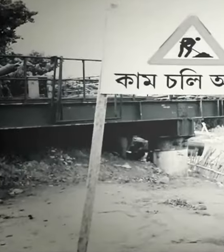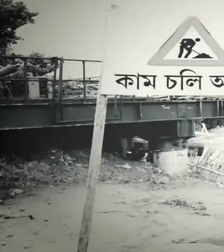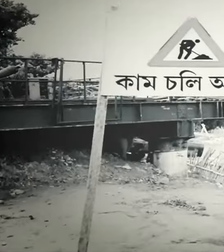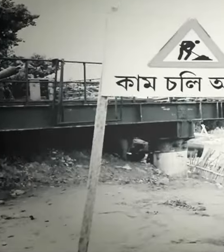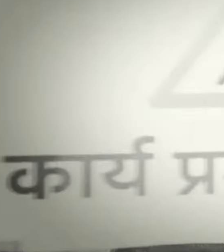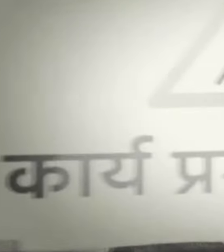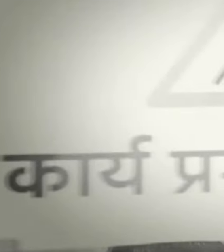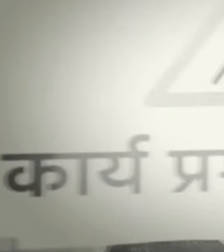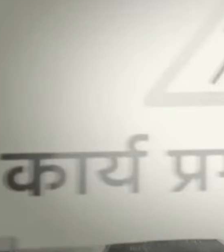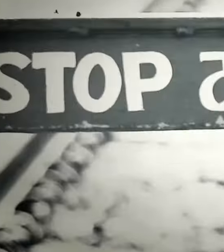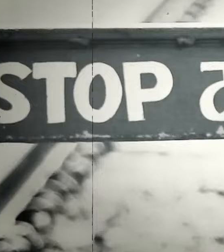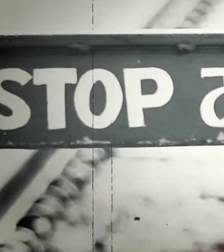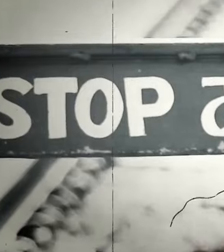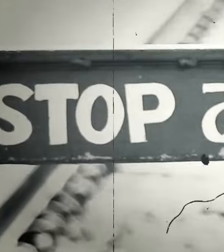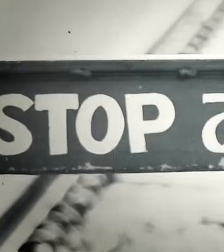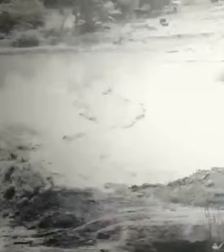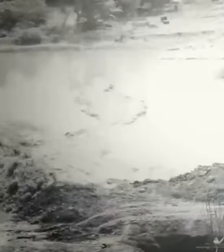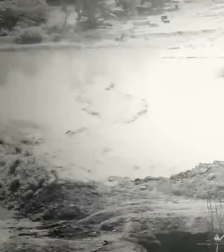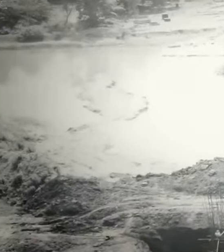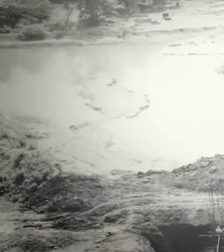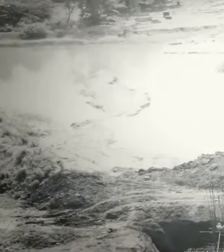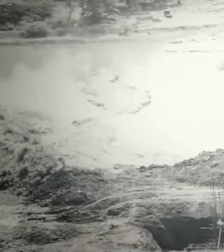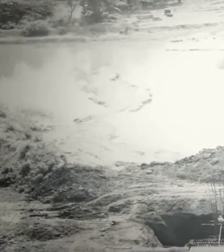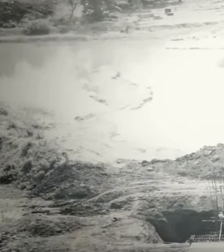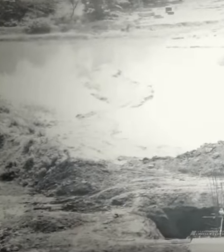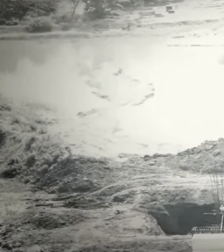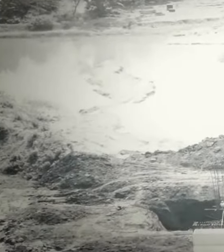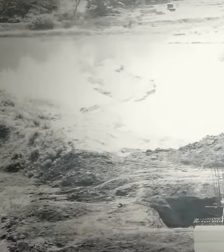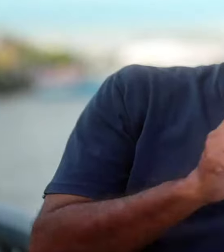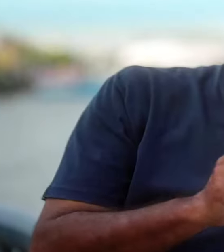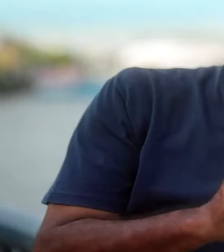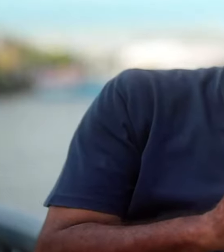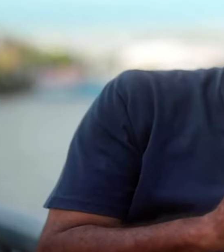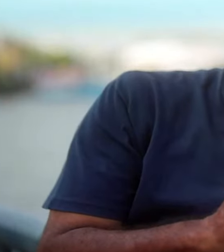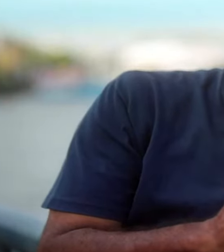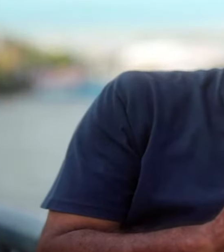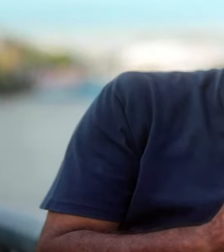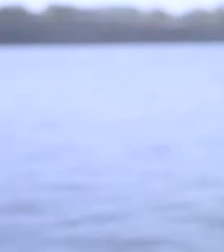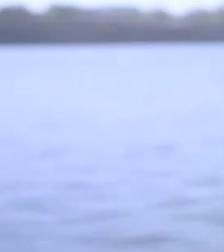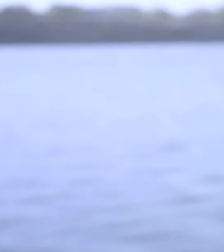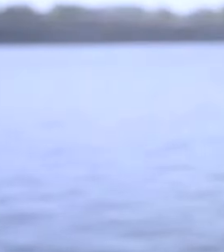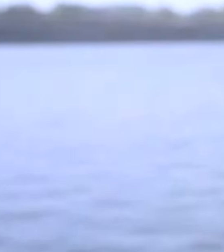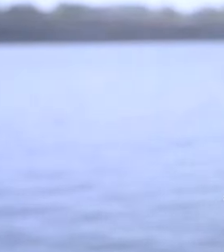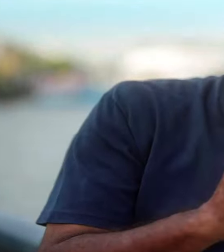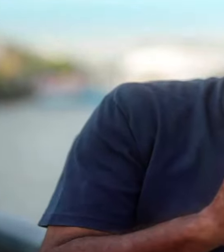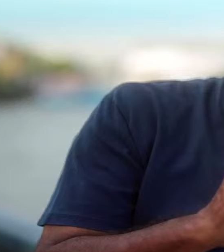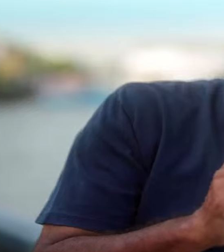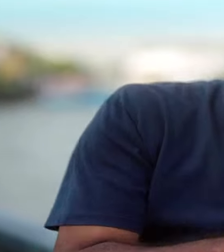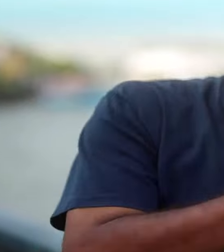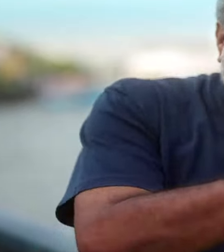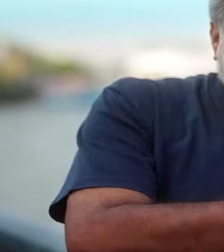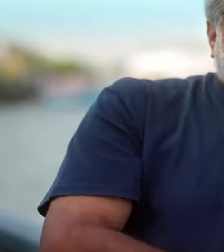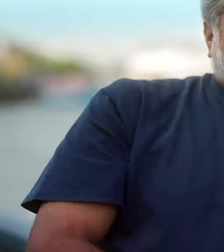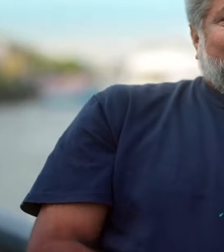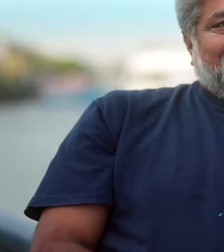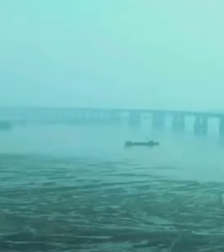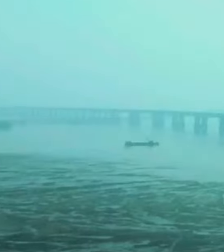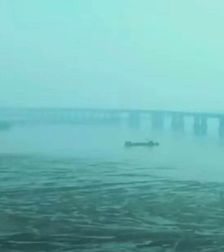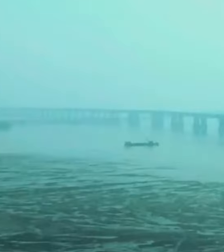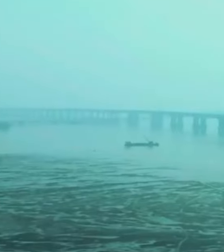तो अटकाना, भटकाना, लटकाना, यही कल्चर होता था। पर तुम लोगों के लिए बड़े काम करने वाला बैठा